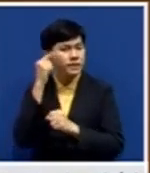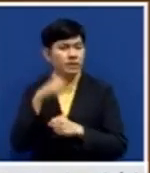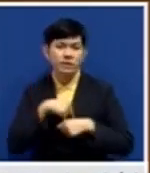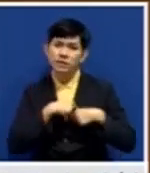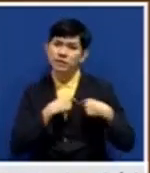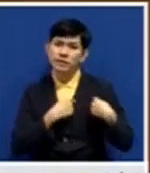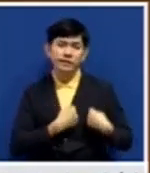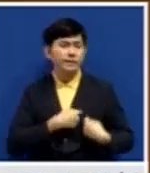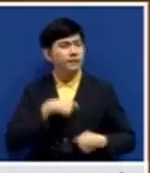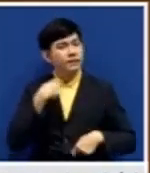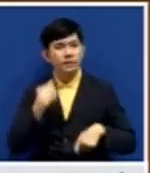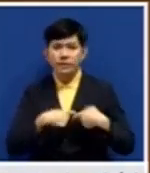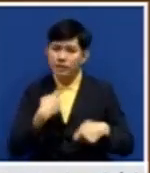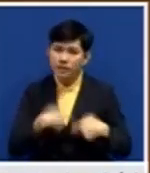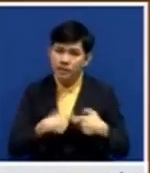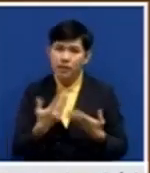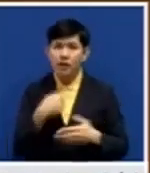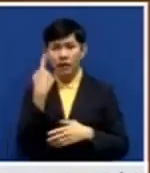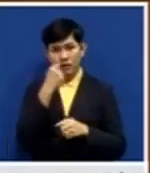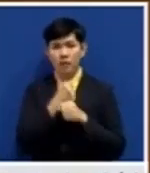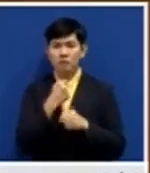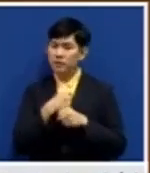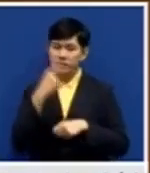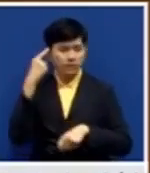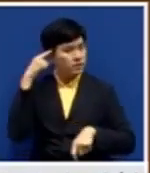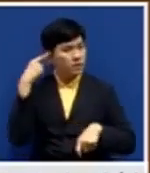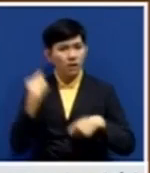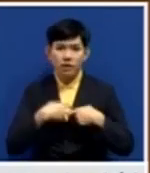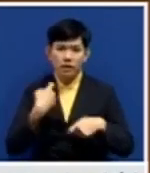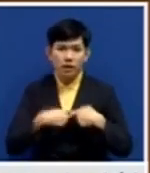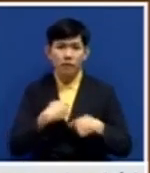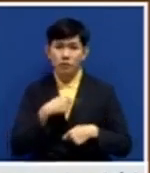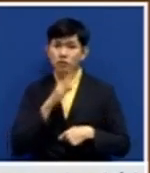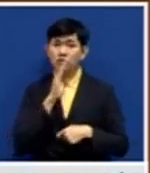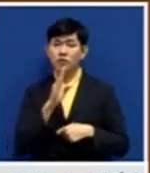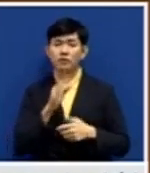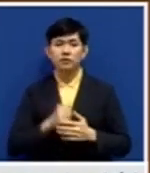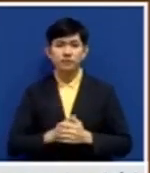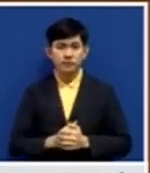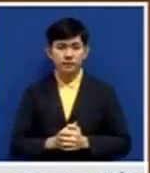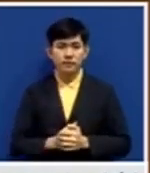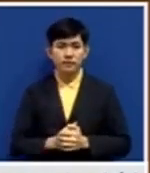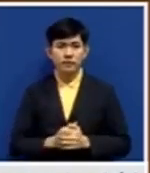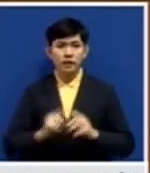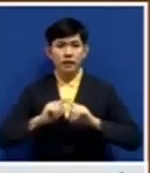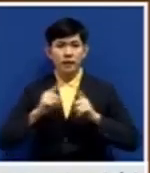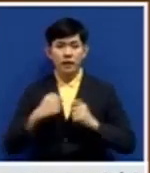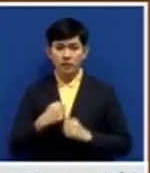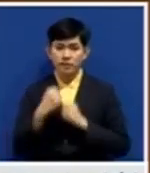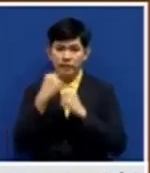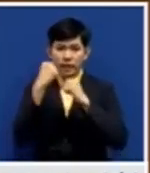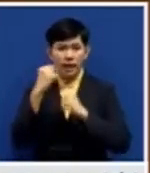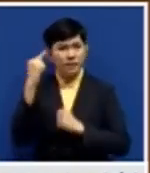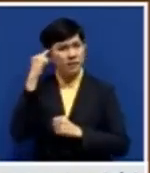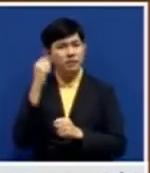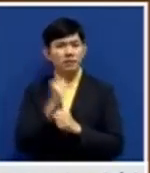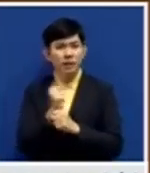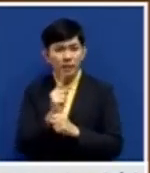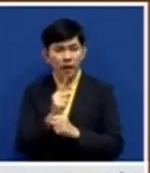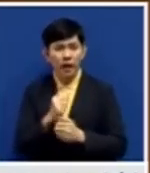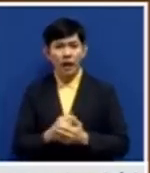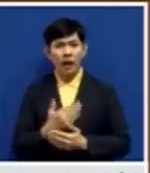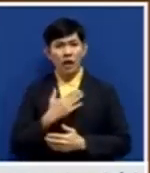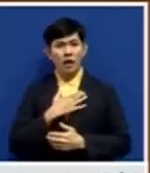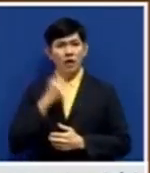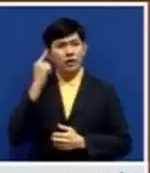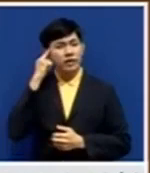ใจมากในบรรดาคนที่ทำงานอยู่นะครับอันนี้ก็เรียนตามความสัจจริงแต่เราก็พยายามวางรากฐานเอาไว้ว่าเราไม่ใ